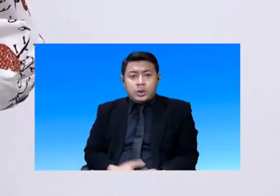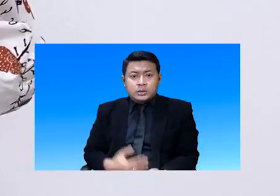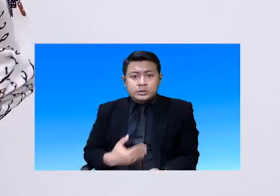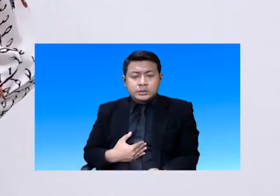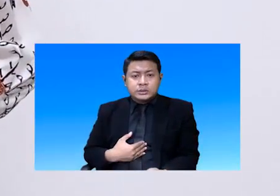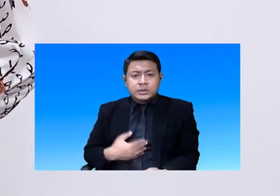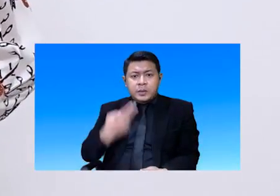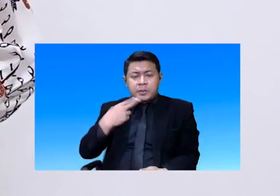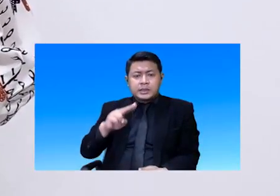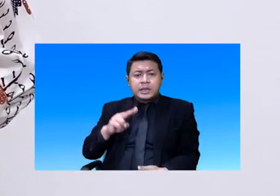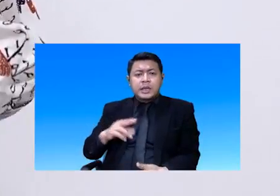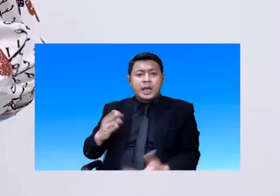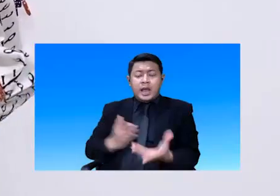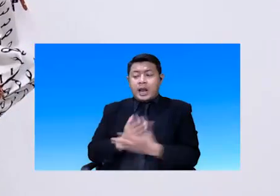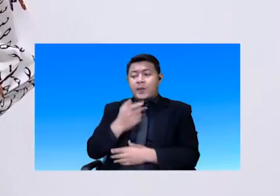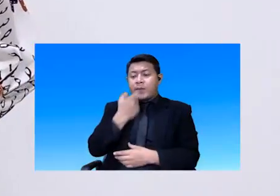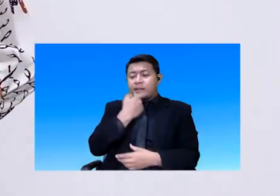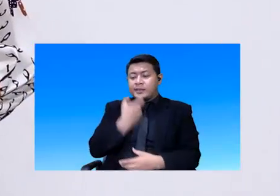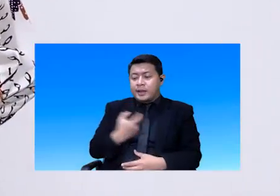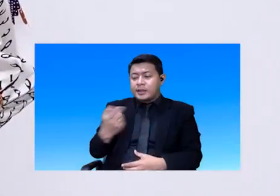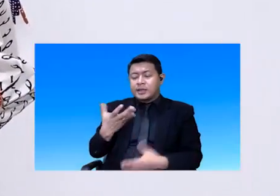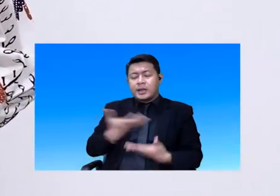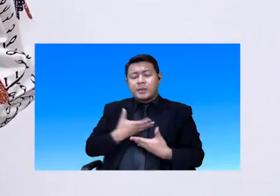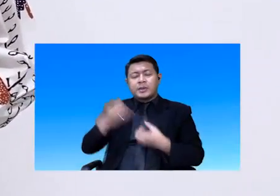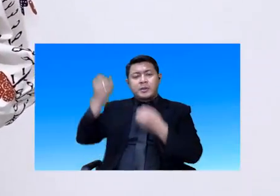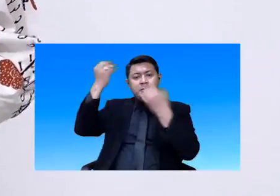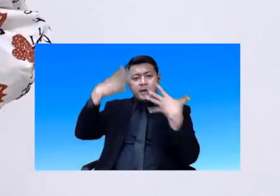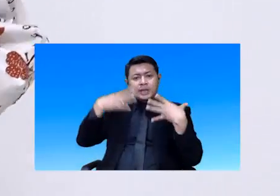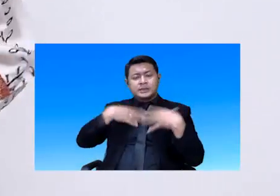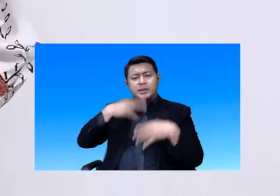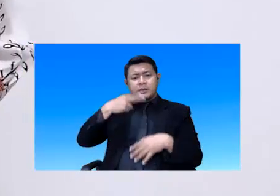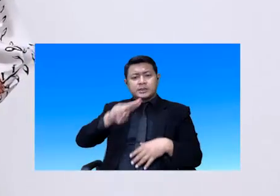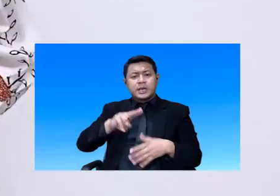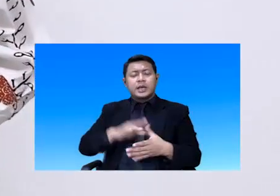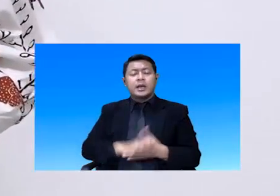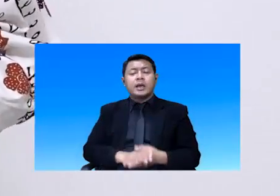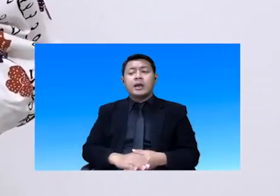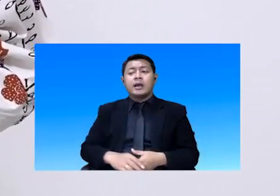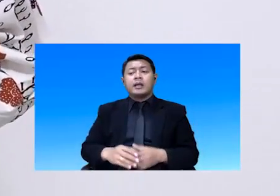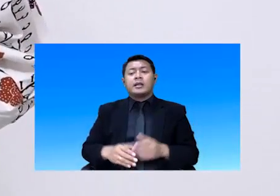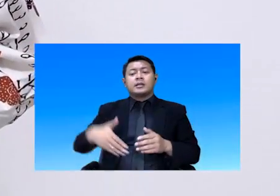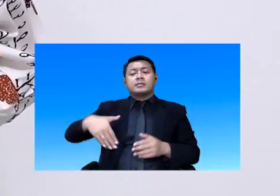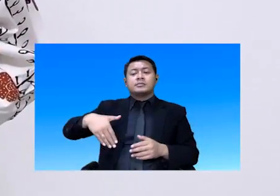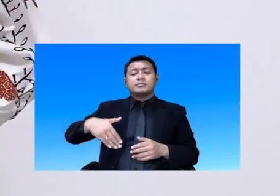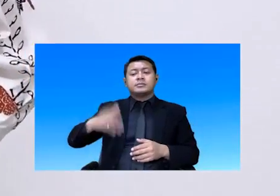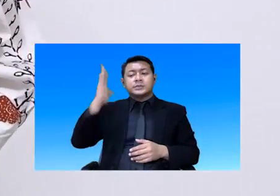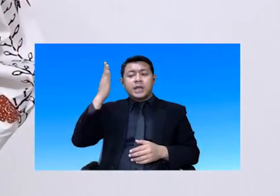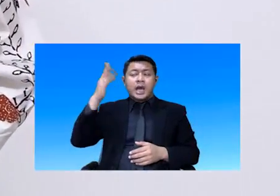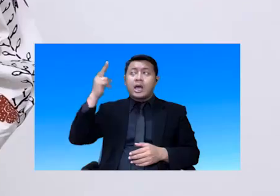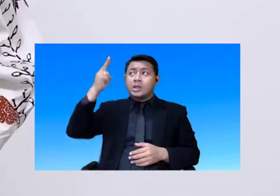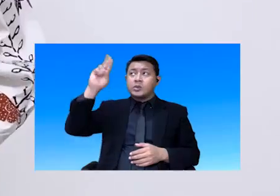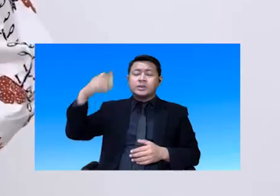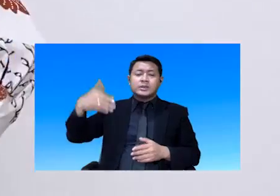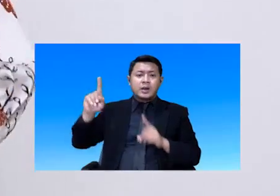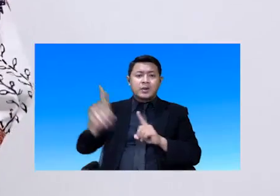bahwa lewat nenek tua itu saya mendapatkan berkat. Saya percaya sekali tangan Tuhan akan selalu hadir menyertai